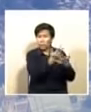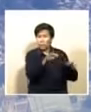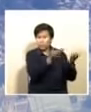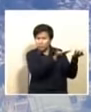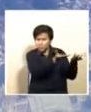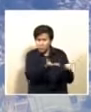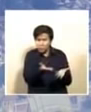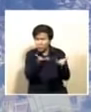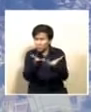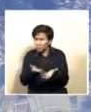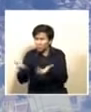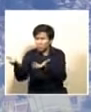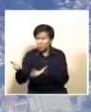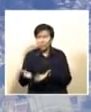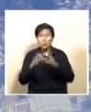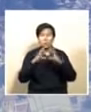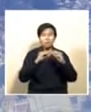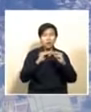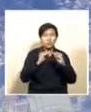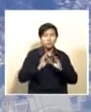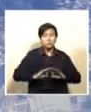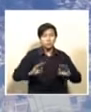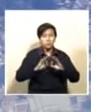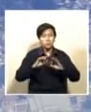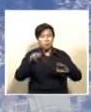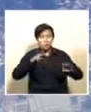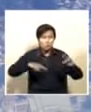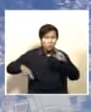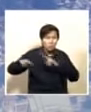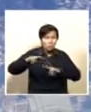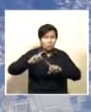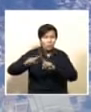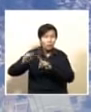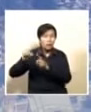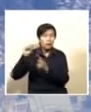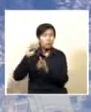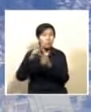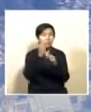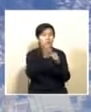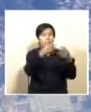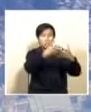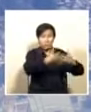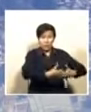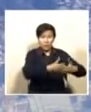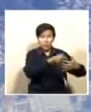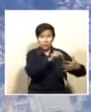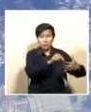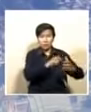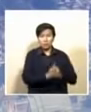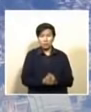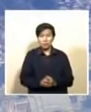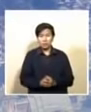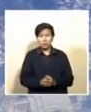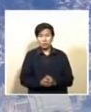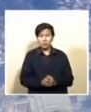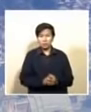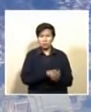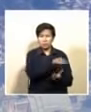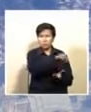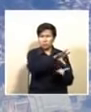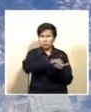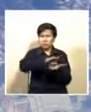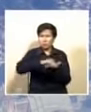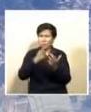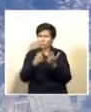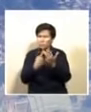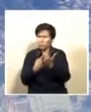อวันหรือคิดเป็นเดือนกลมๆคร่าวๆก็ราวๆ36ล้านชิ้นก็มีประเด็นอยู่